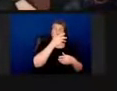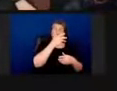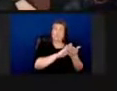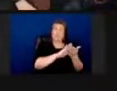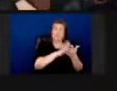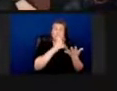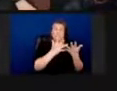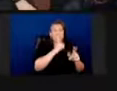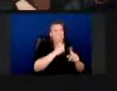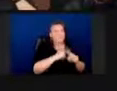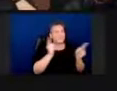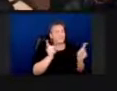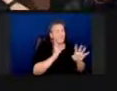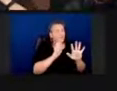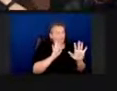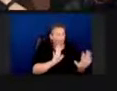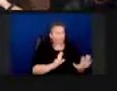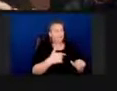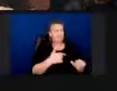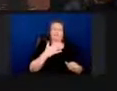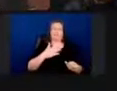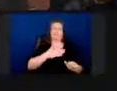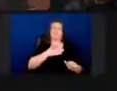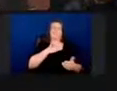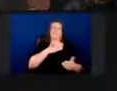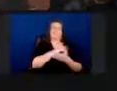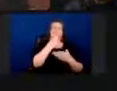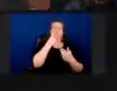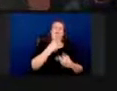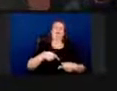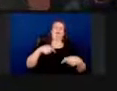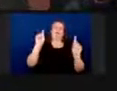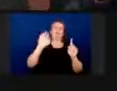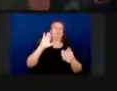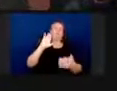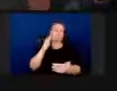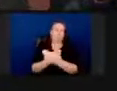Pengine angekuwa katika shule tofauti, hali ingekuwa tofauti.